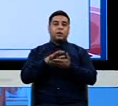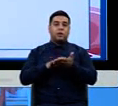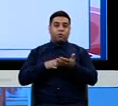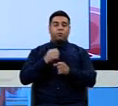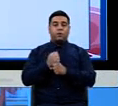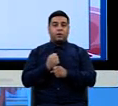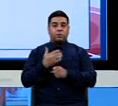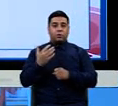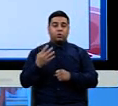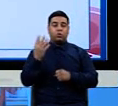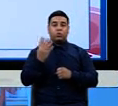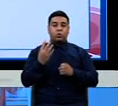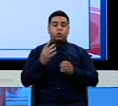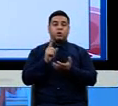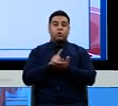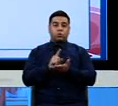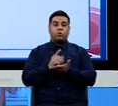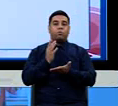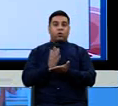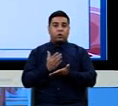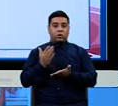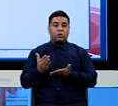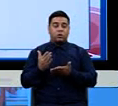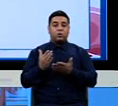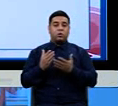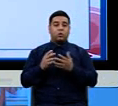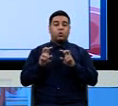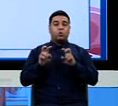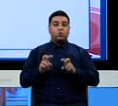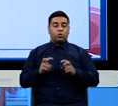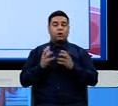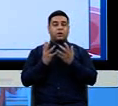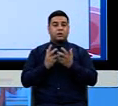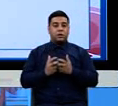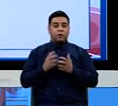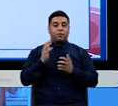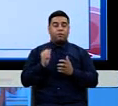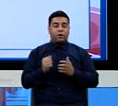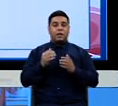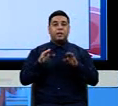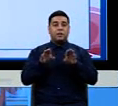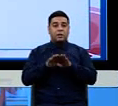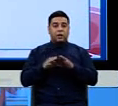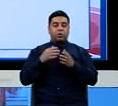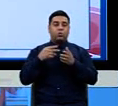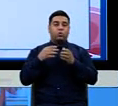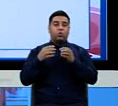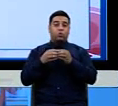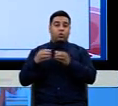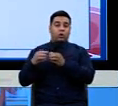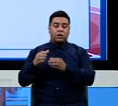davom etamiz. 4-chi topshirig'imiz bor ekan. Stullarni sanaymiz va teng guruhlarga